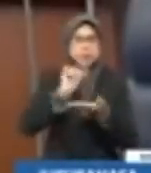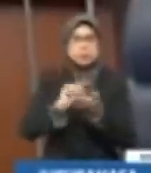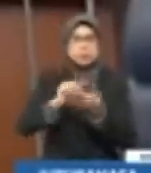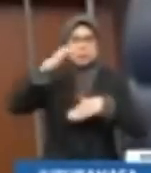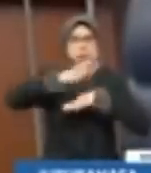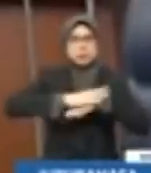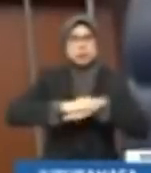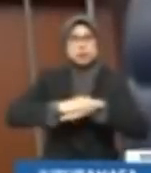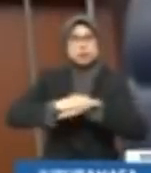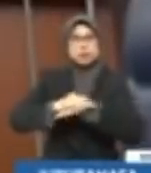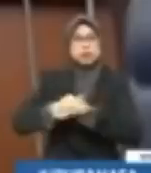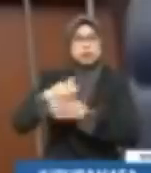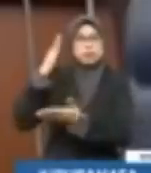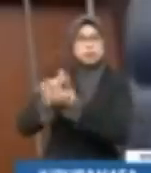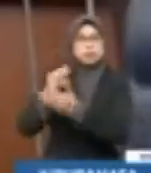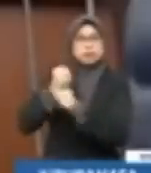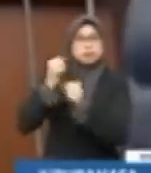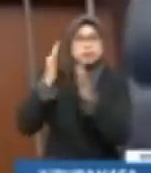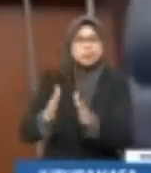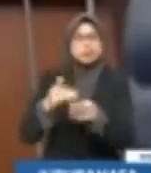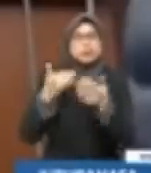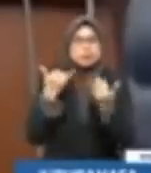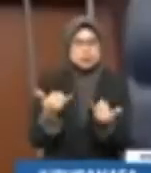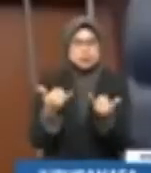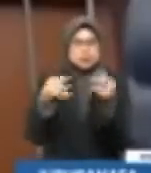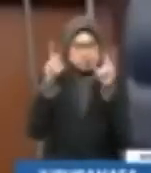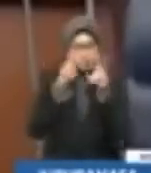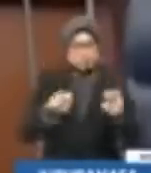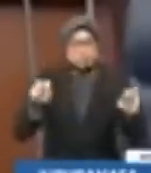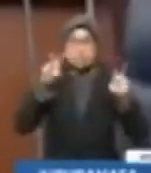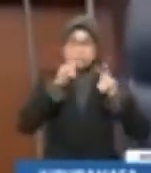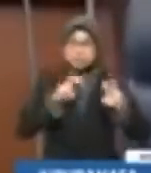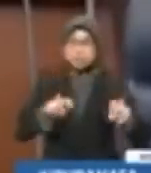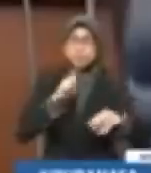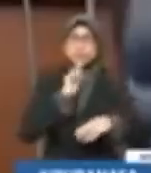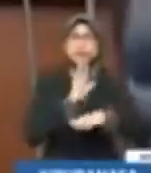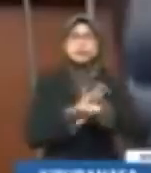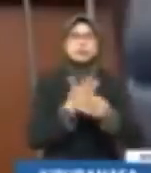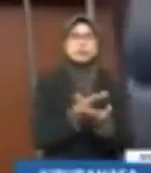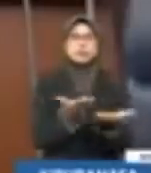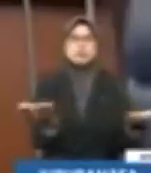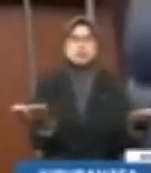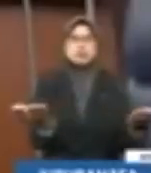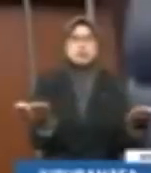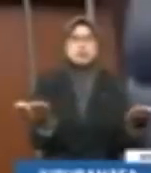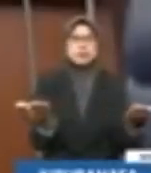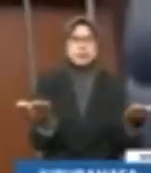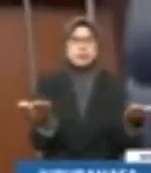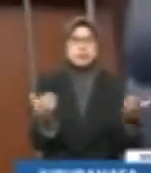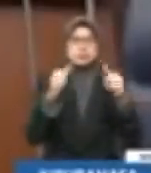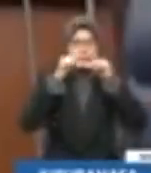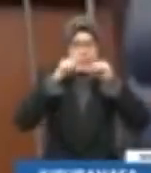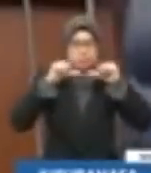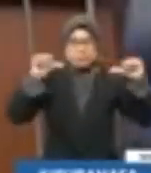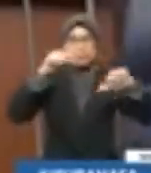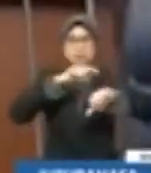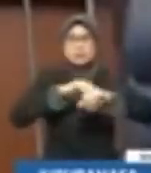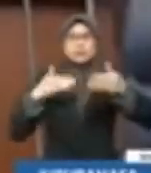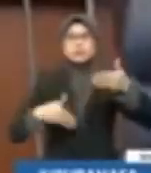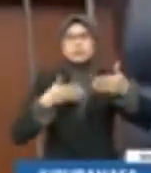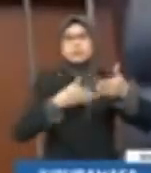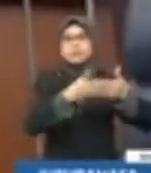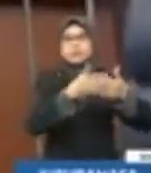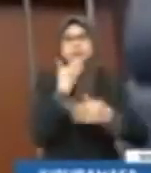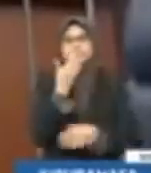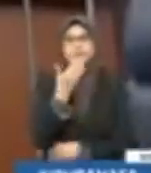dan mengurangkan pekerja. Maka kita sedang memperhalusi dan meliti, dan saya bagi jaminan kepada Dewan Yang Mulia ini, kita akan mengumumkan dalam masa